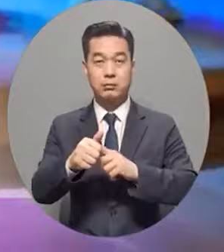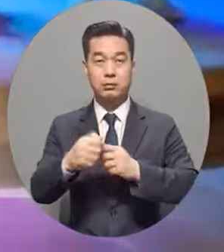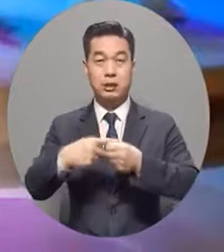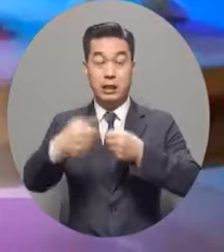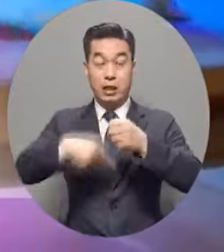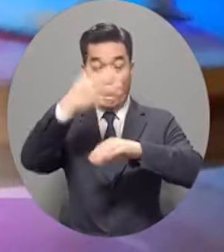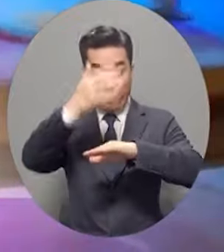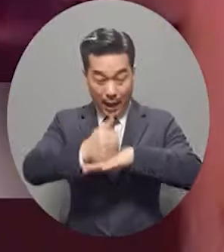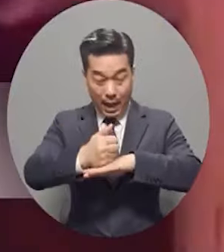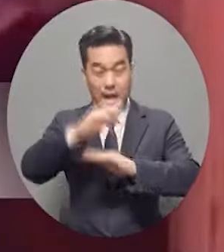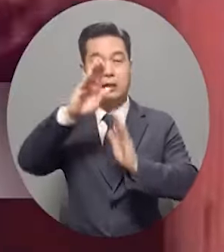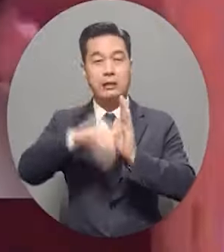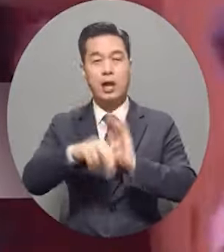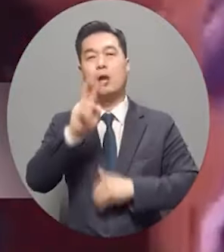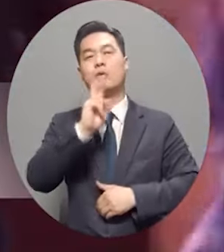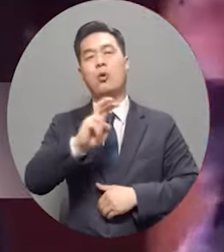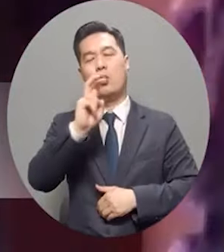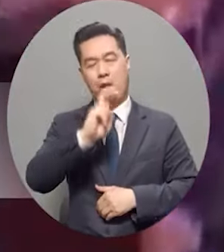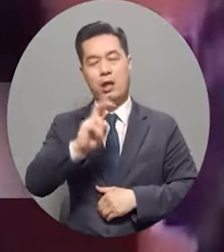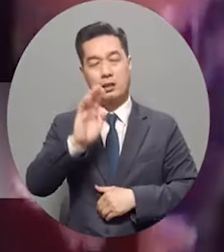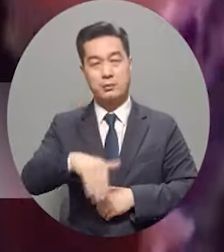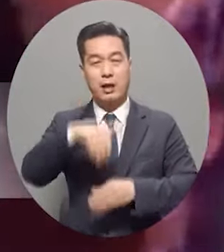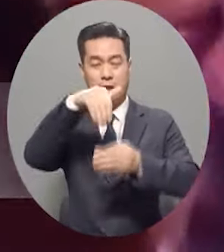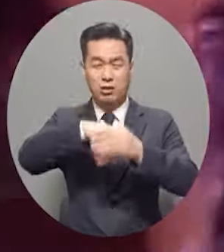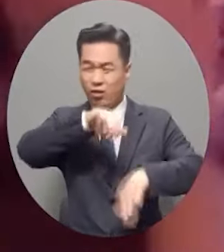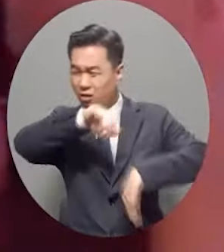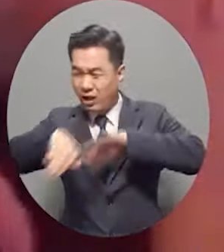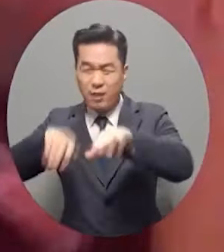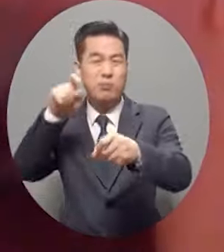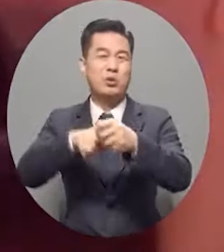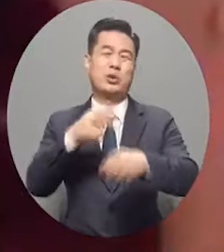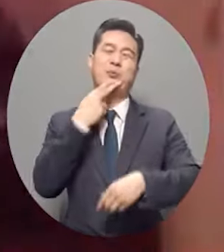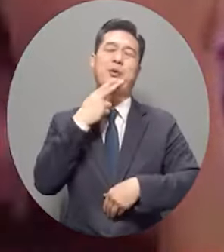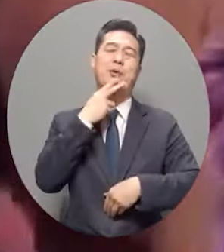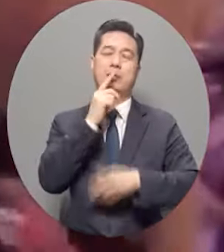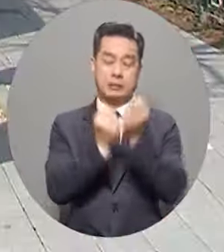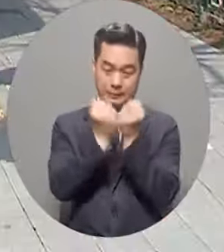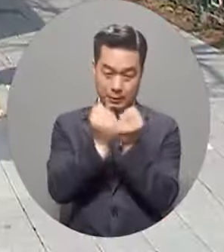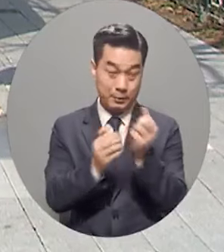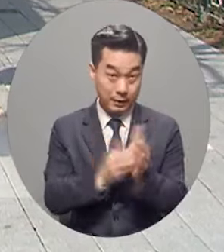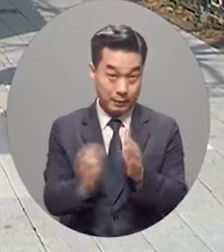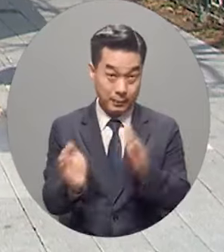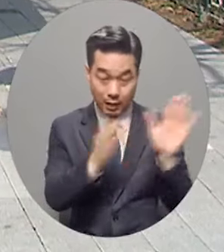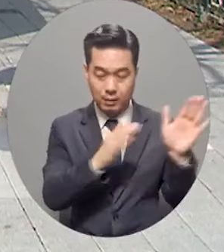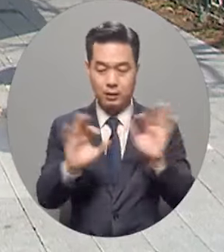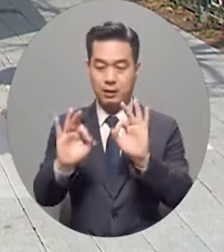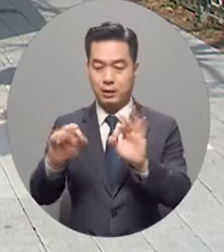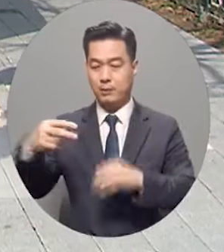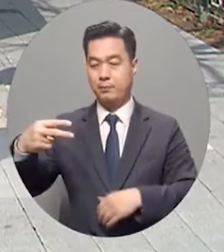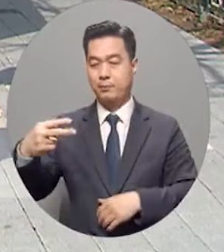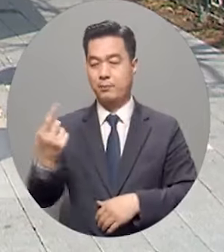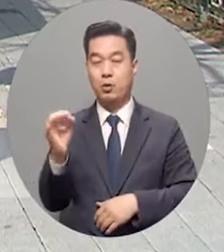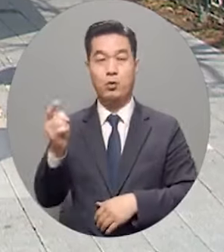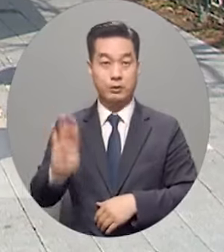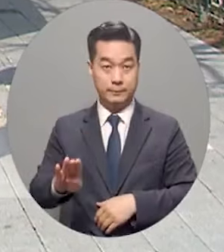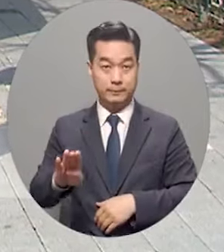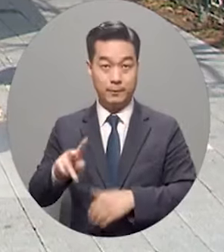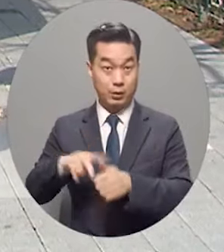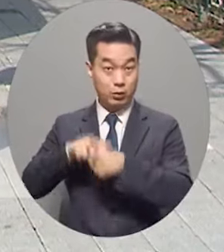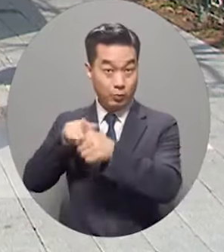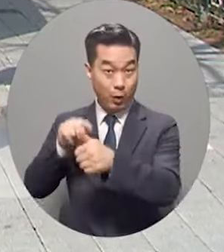위해 노래를 불렀지만 선거에 개입할 의도는 없었다고 해명했고 김도읍 강서구 국회의원 후보